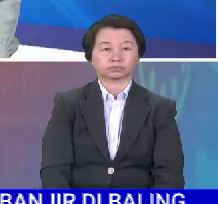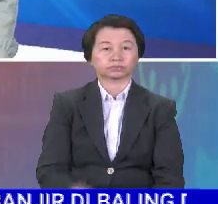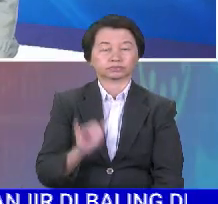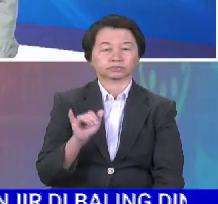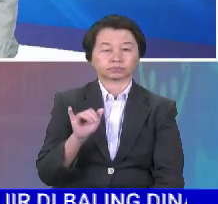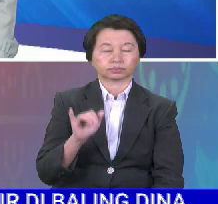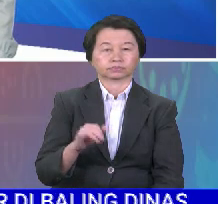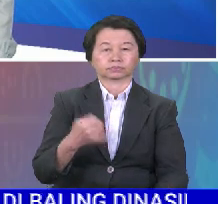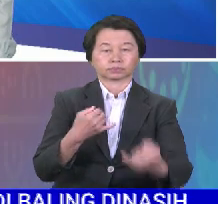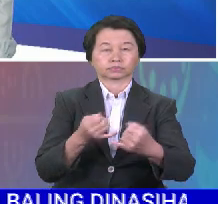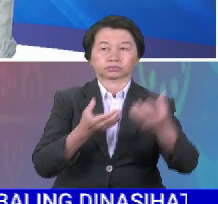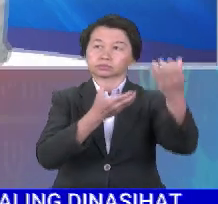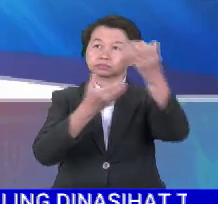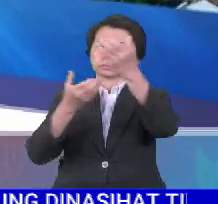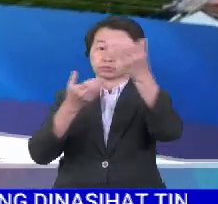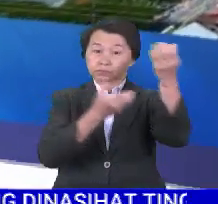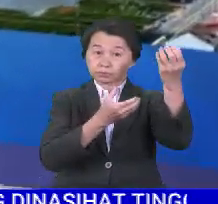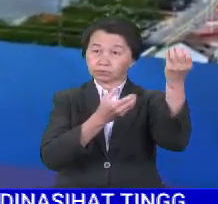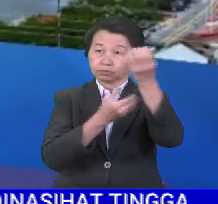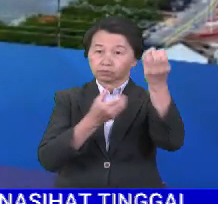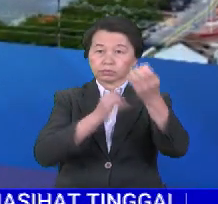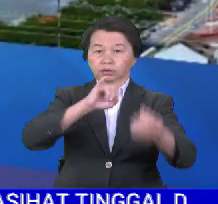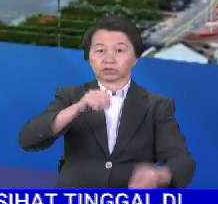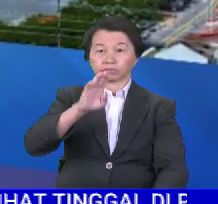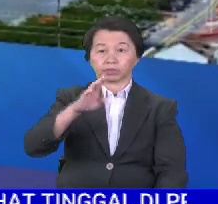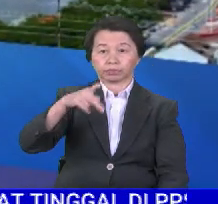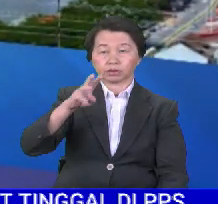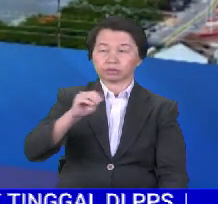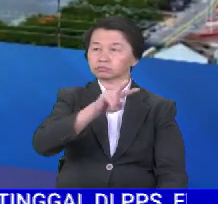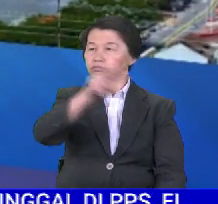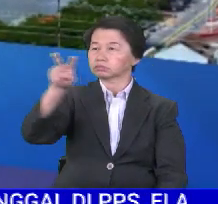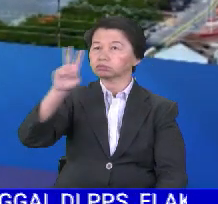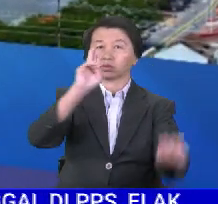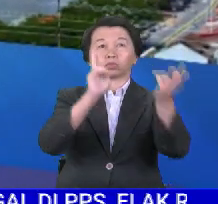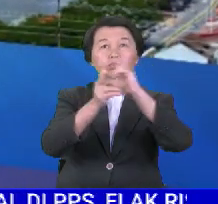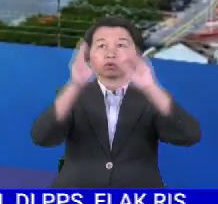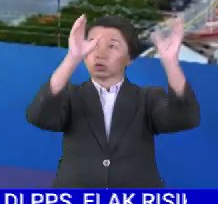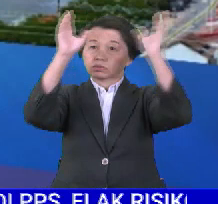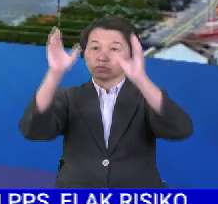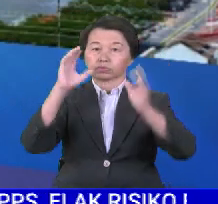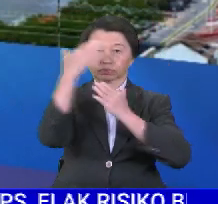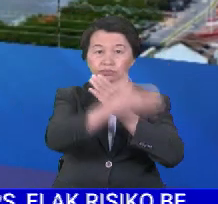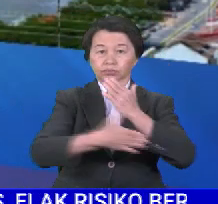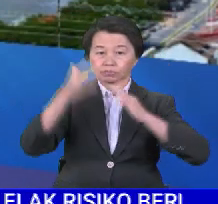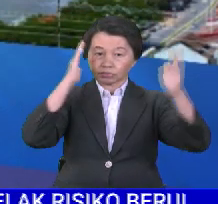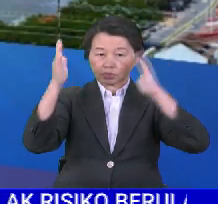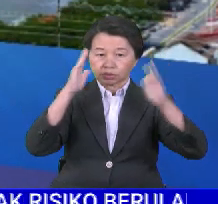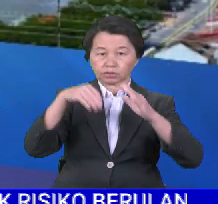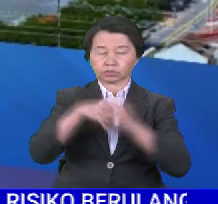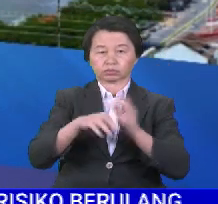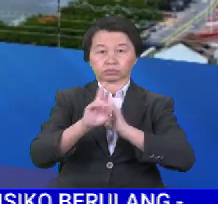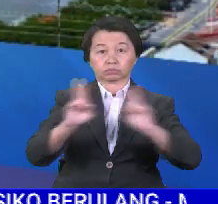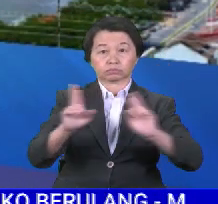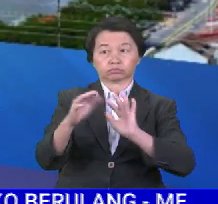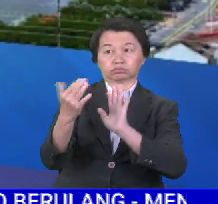Ya, Azam, Jabatan Bomba dan Penyelamat Malaysia JBPM memantau keadaan perubahan cuaca di seluruh negara dalam